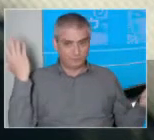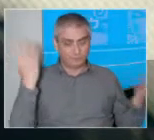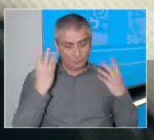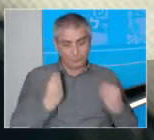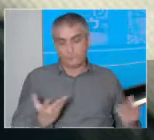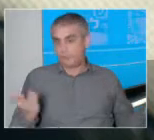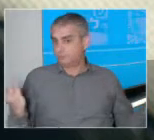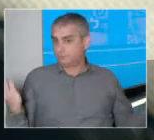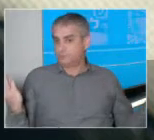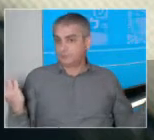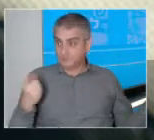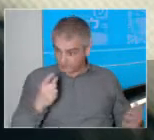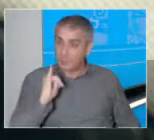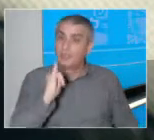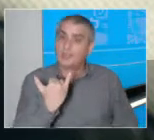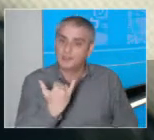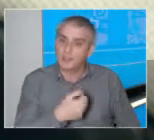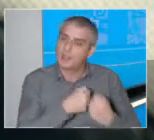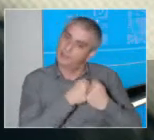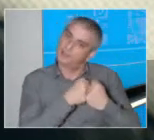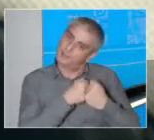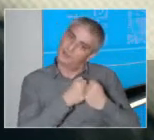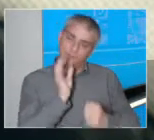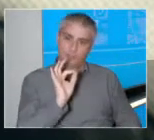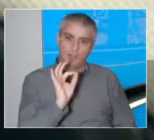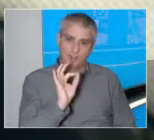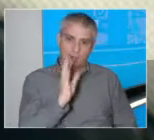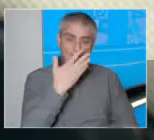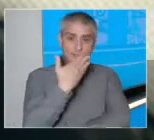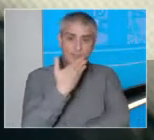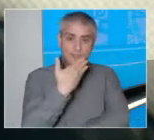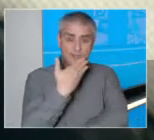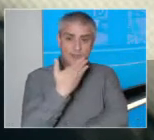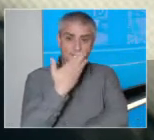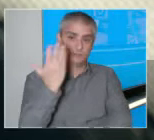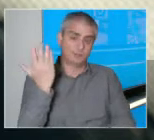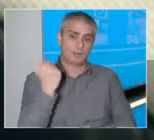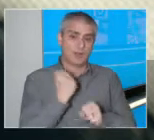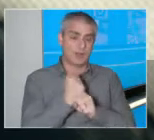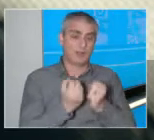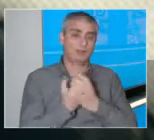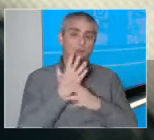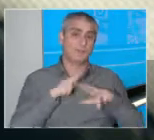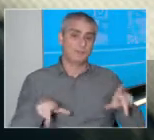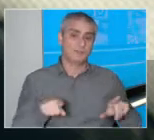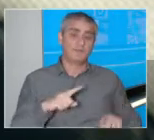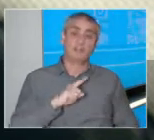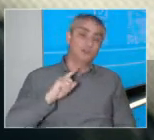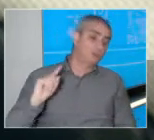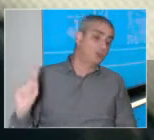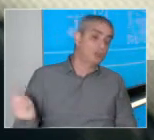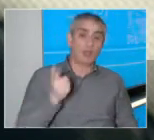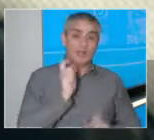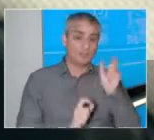לטובה. זה כן אתגר של המדינה, ליצור מצב שכל